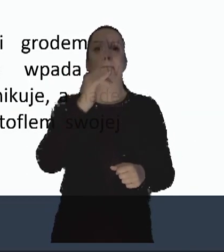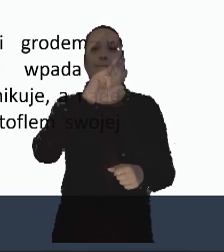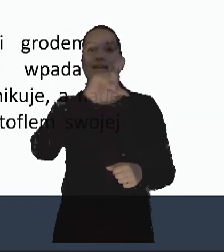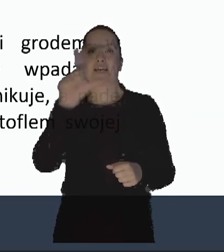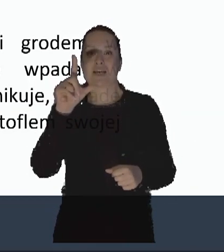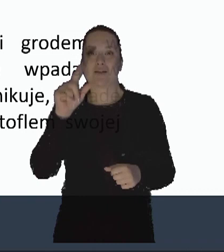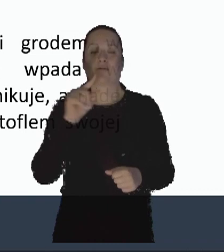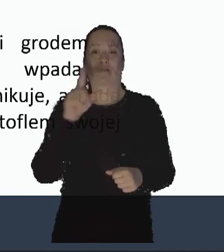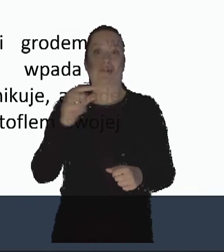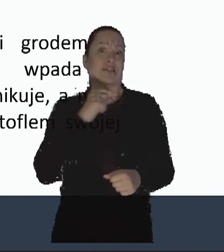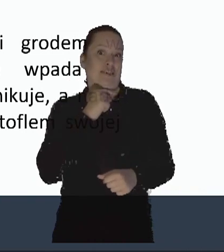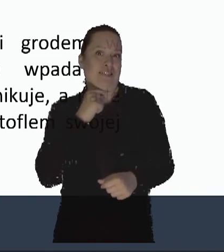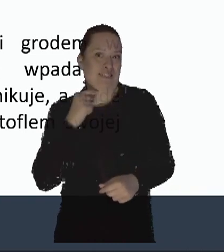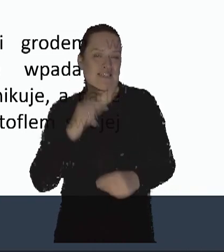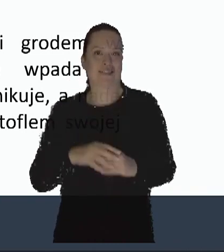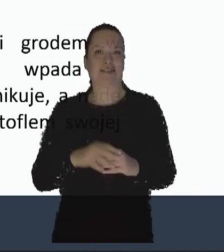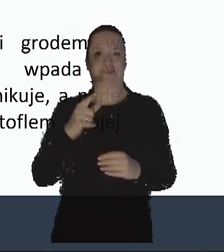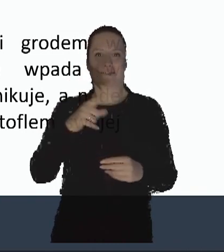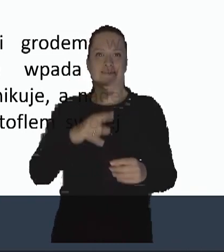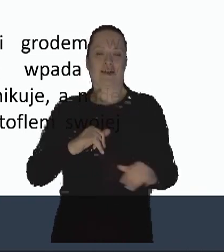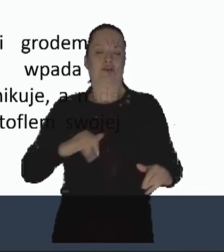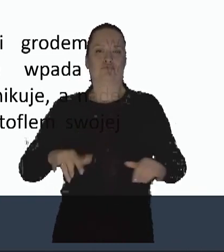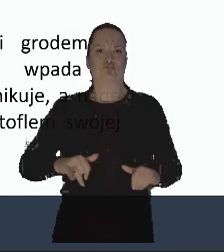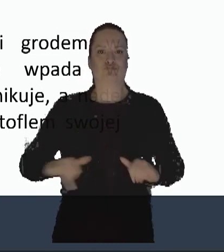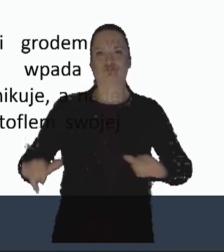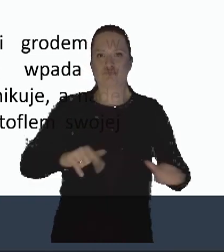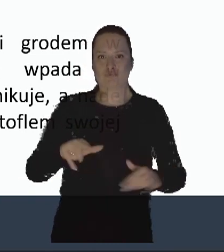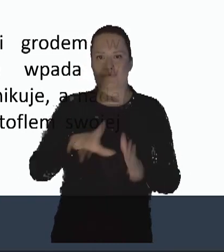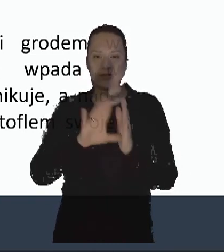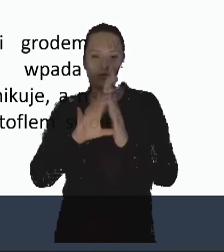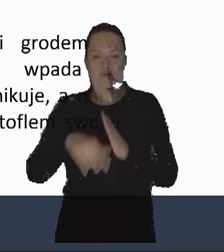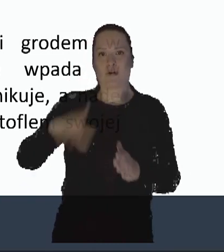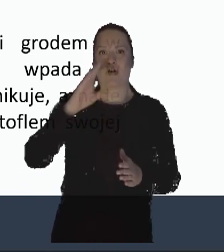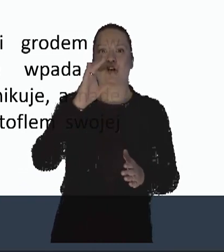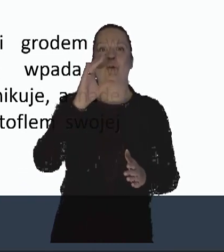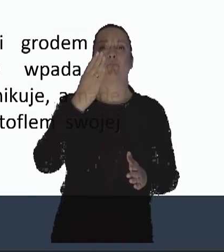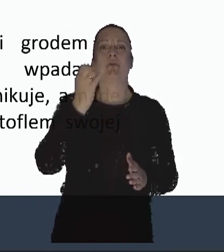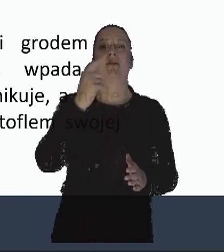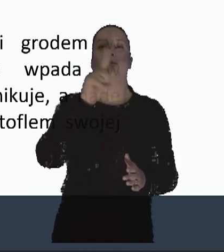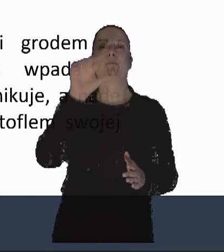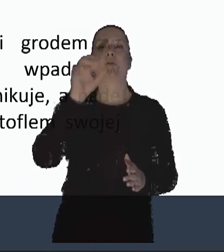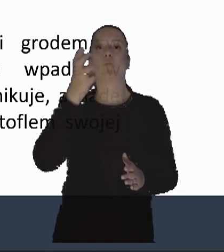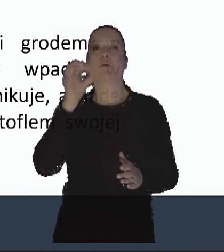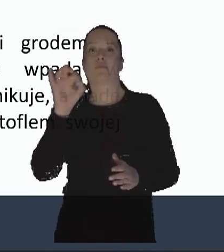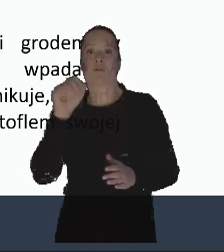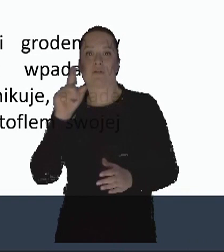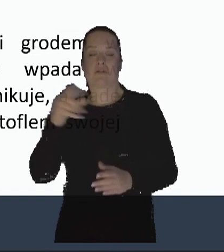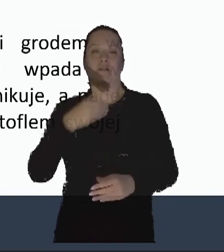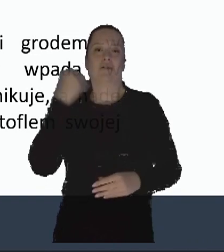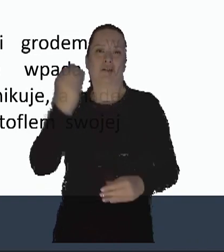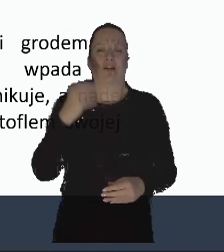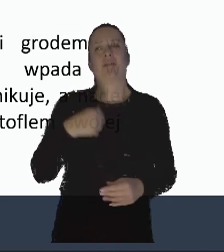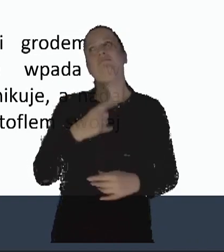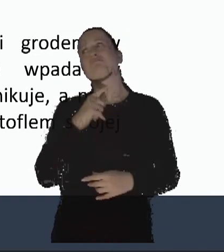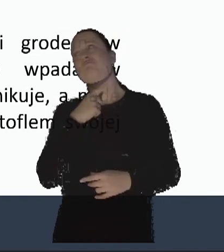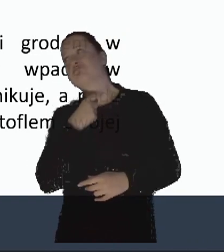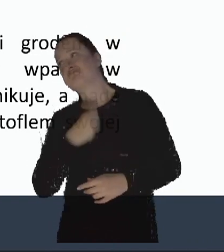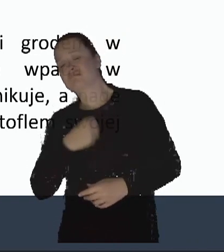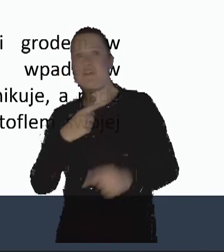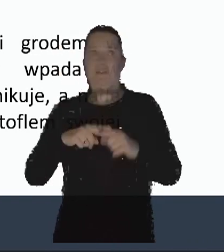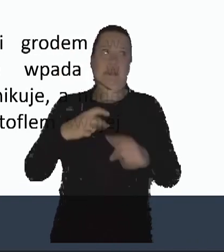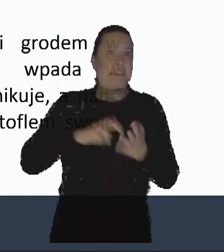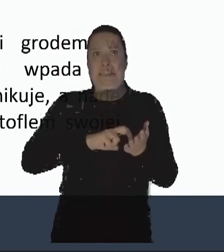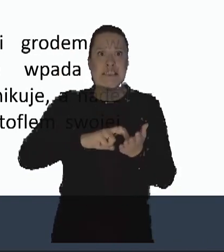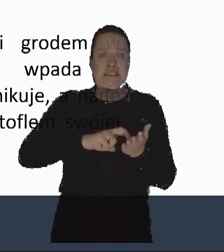to kasztelan, który rządzi grodem w Mirmiłowo. Regularnie wpada w melancholię, czasem panikuje, a